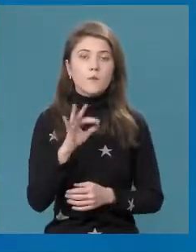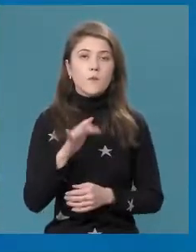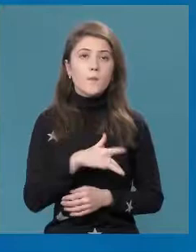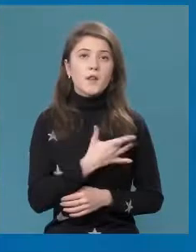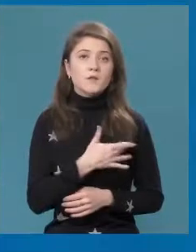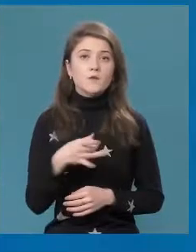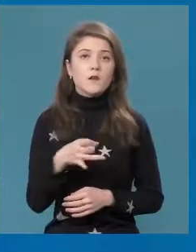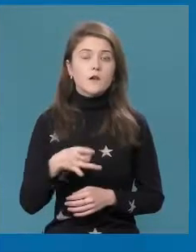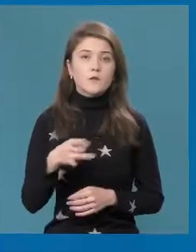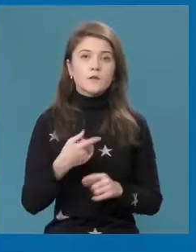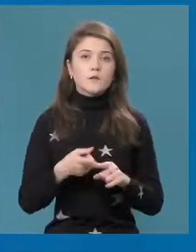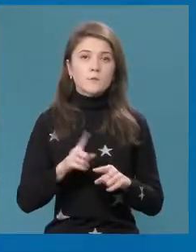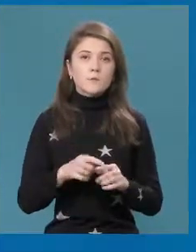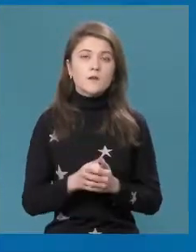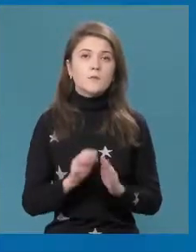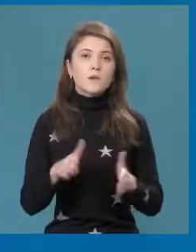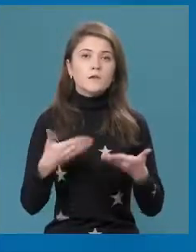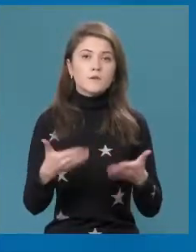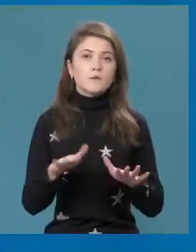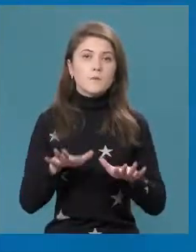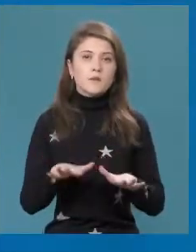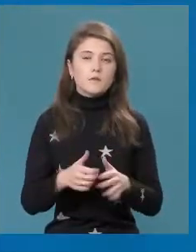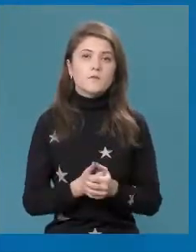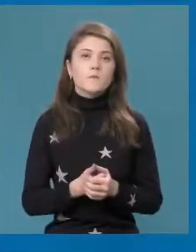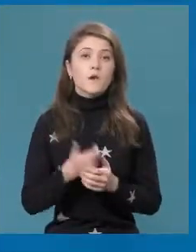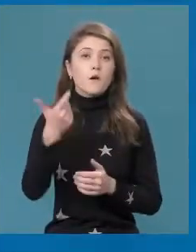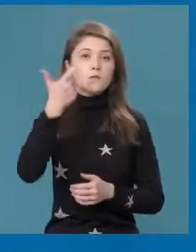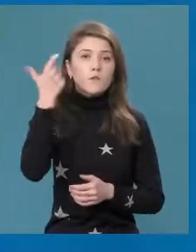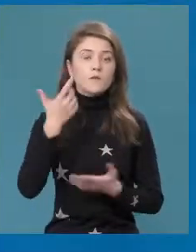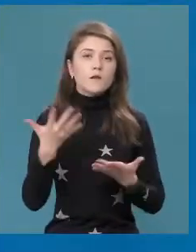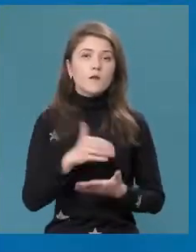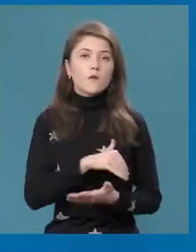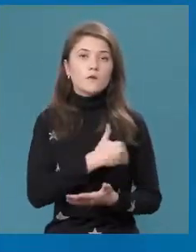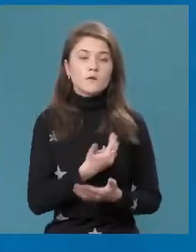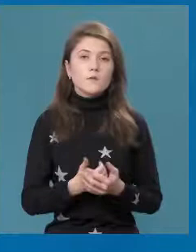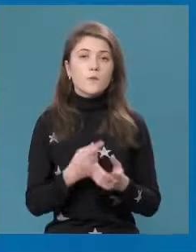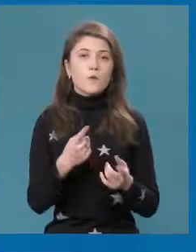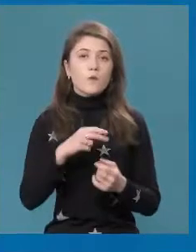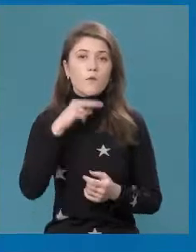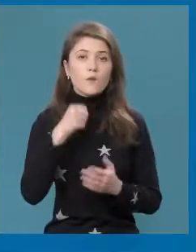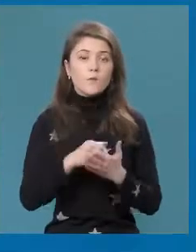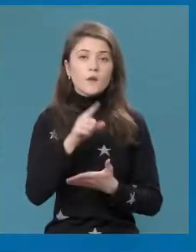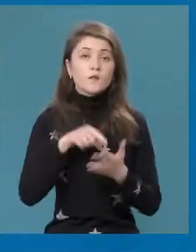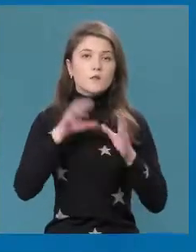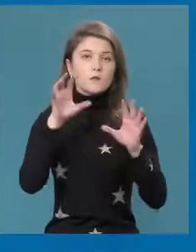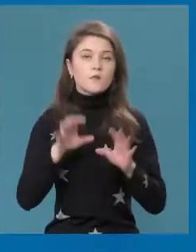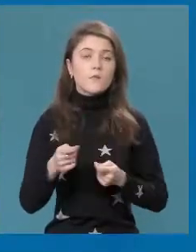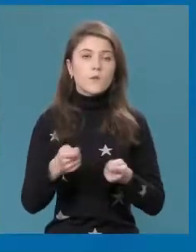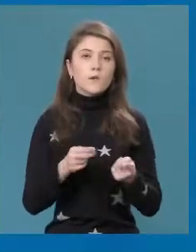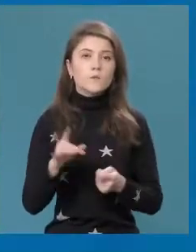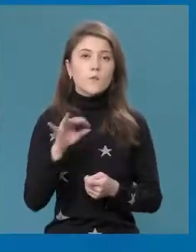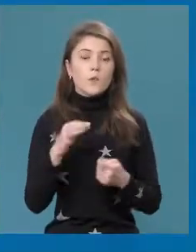району. Це представники місцевих фермерських господарств, які хотіли привернути увагу до питання законодавчого врегулювання продажу